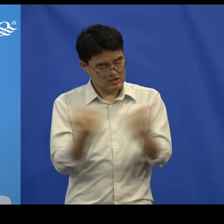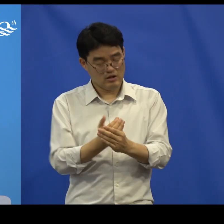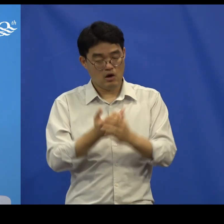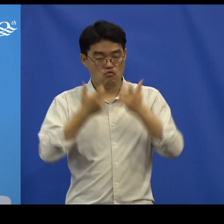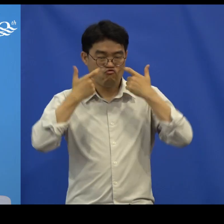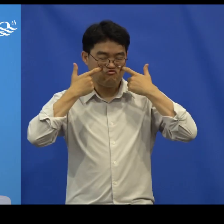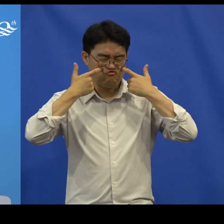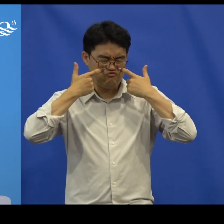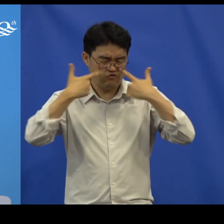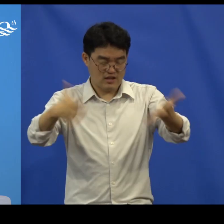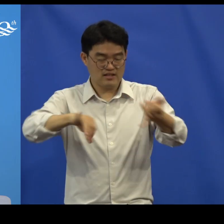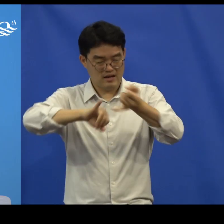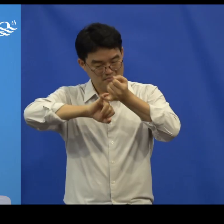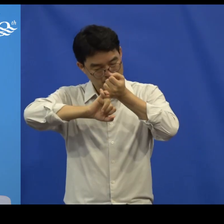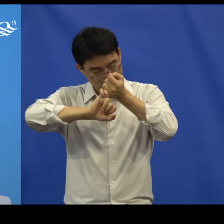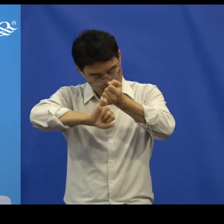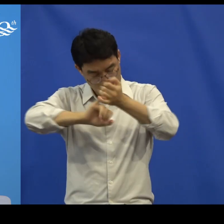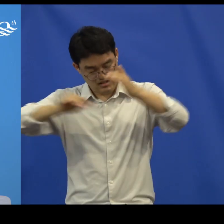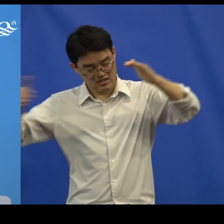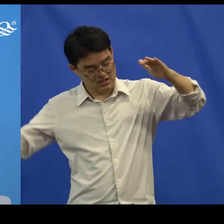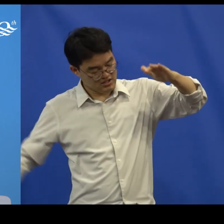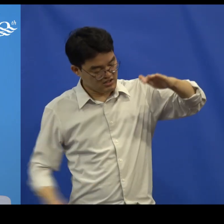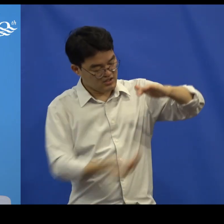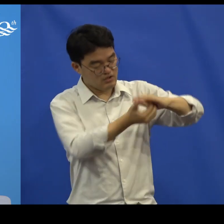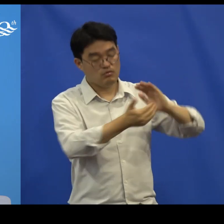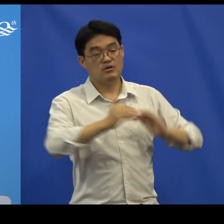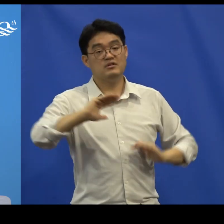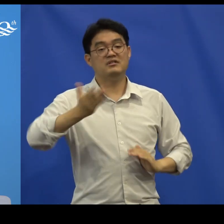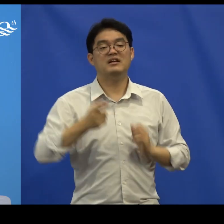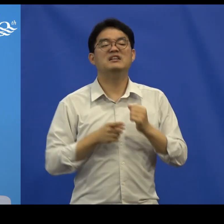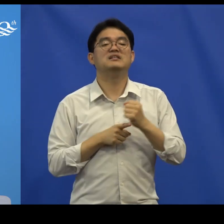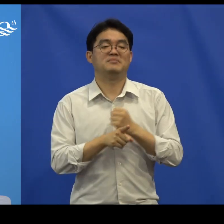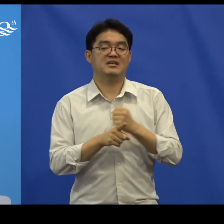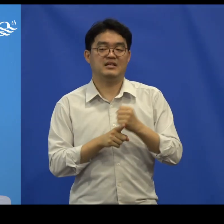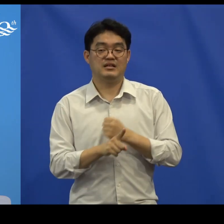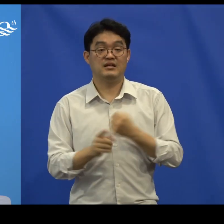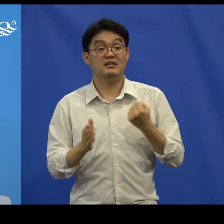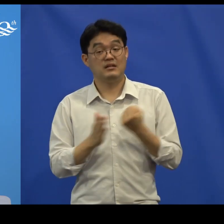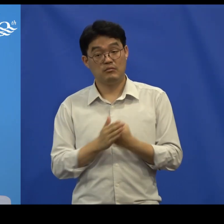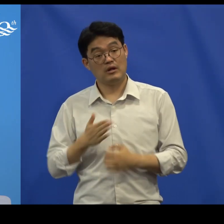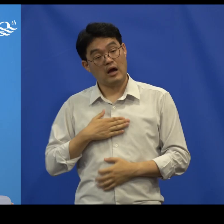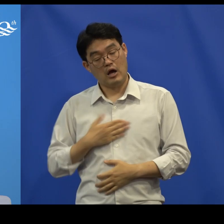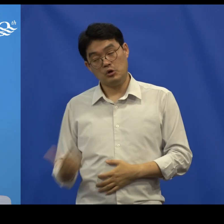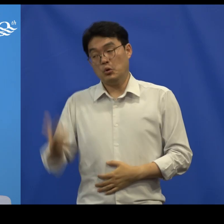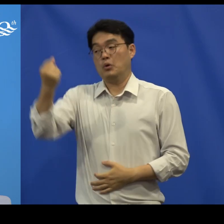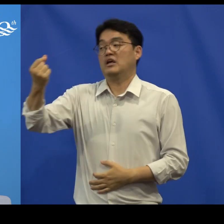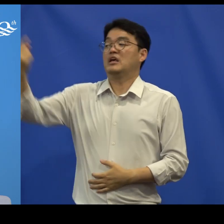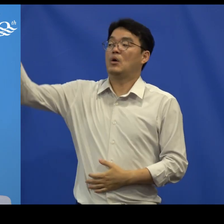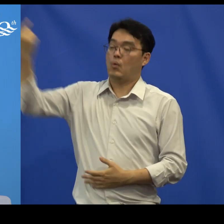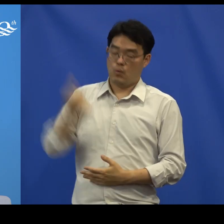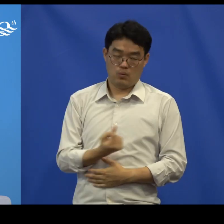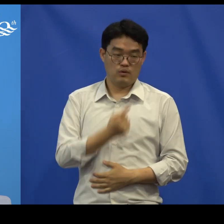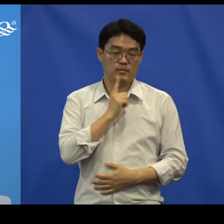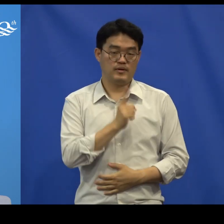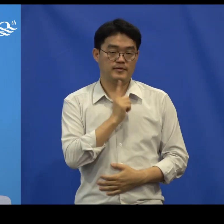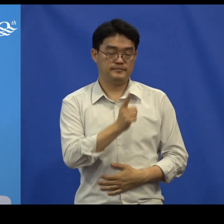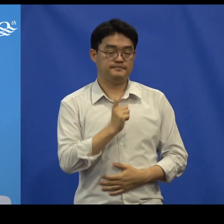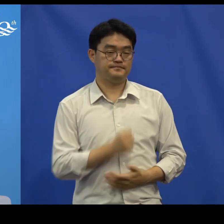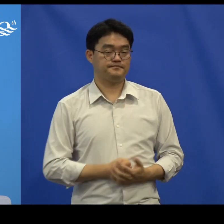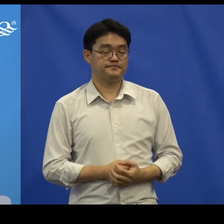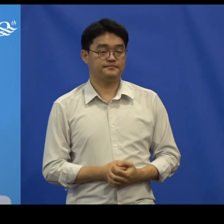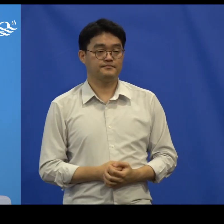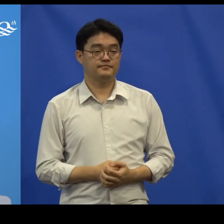그게 반드시 오신다라고 하는 것을 얘기하는데, 그게 이제 속히라는 말 안에 들어있어요. 이 속히라는 말은